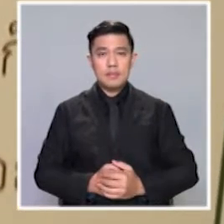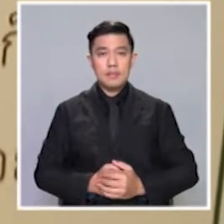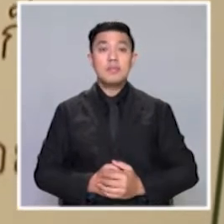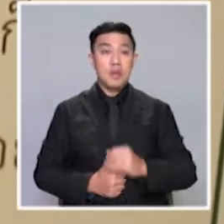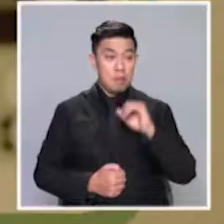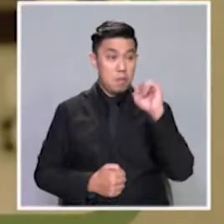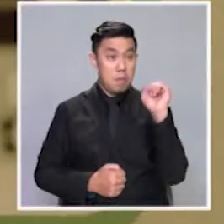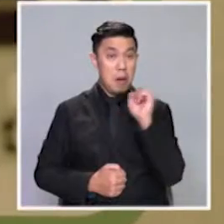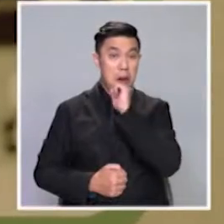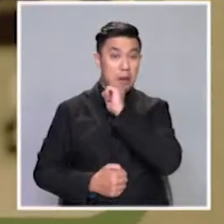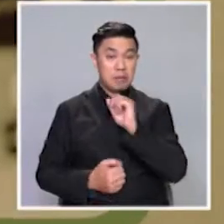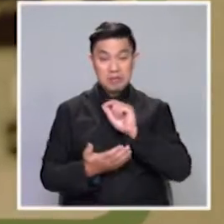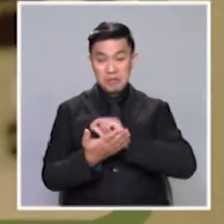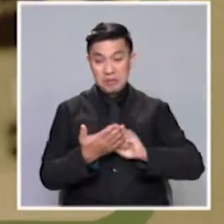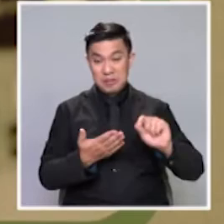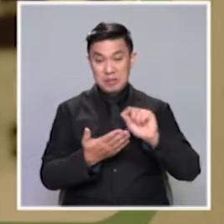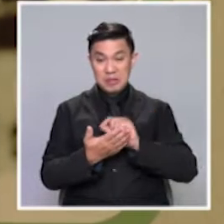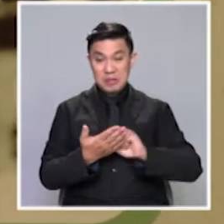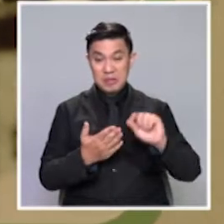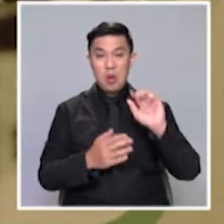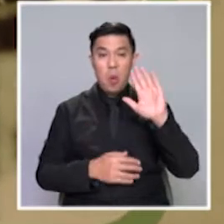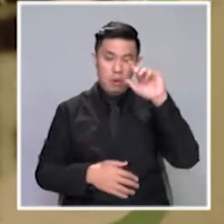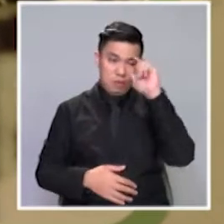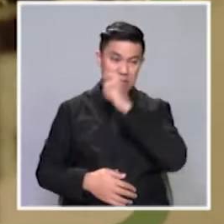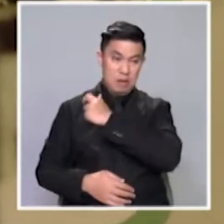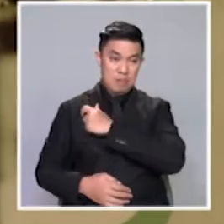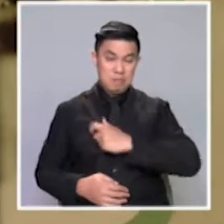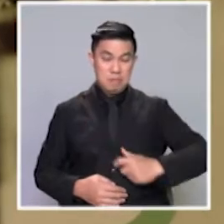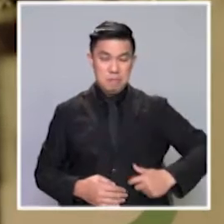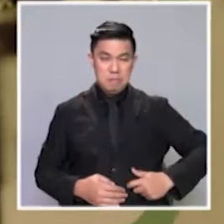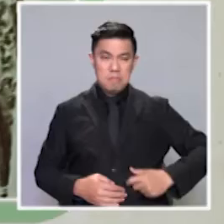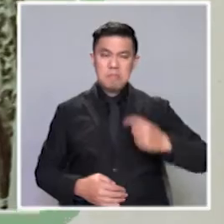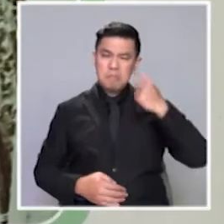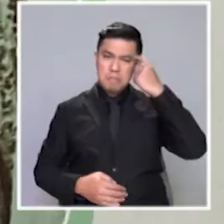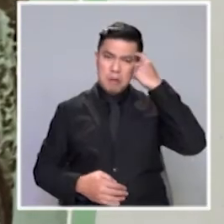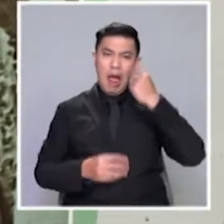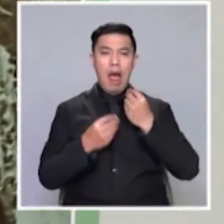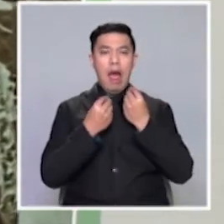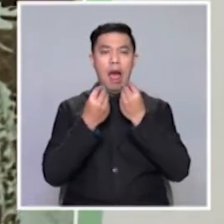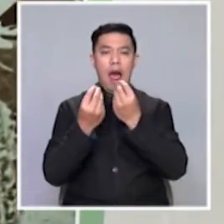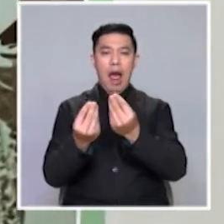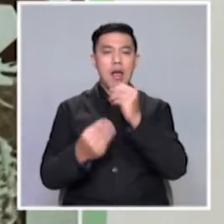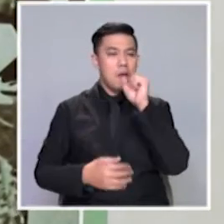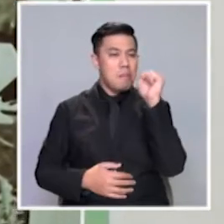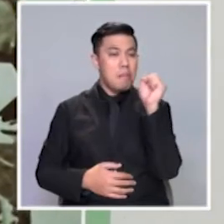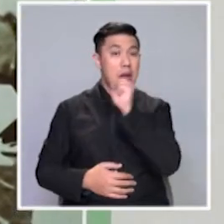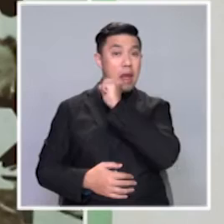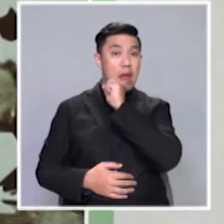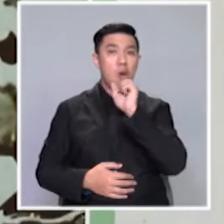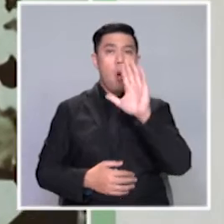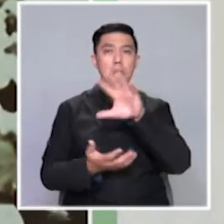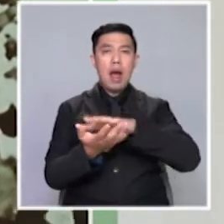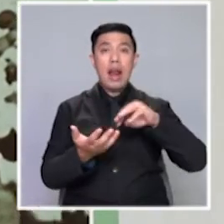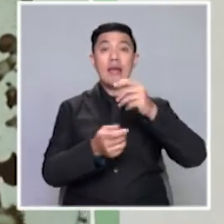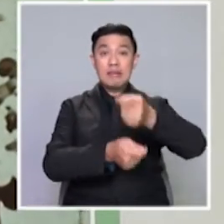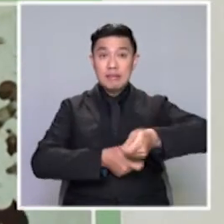เพลงพระราชนิพนธ์เกษตรศาสตร์ที่พระบาทสมเด็จพระปรมินทรมหาภูมิพลอดุลยเดชพระราชทานเป็นเพลงประจำมหาวิทยาลัยเกษตรศาสตร์เมื่อวัน